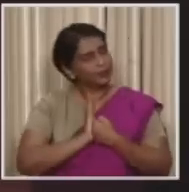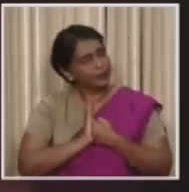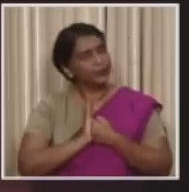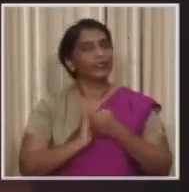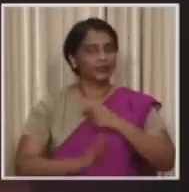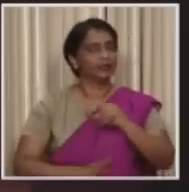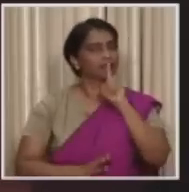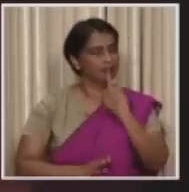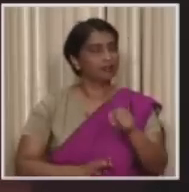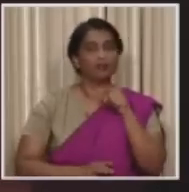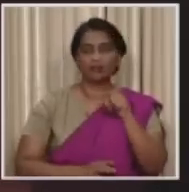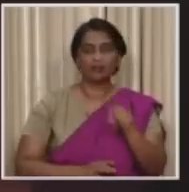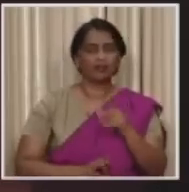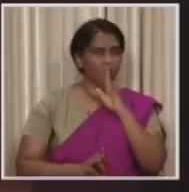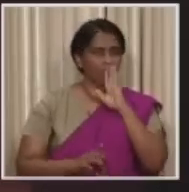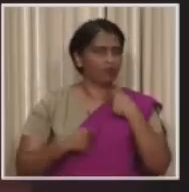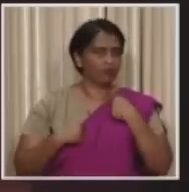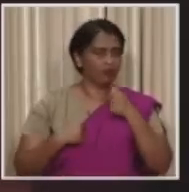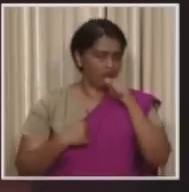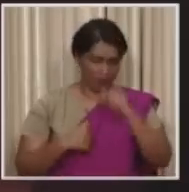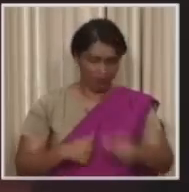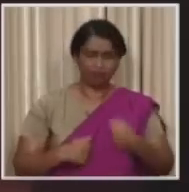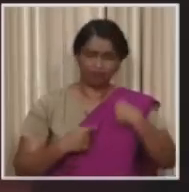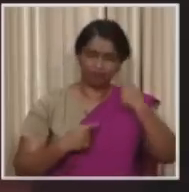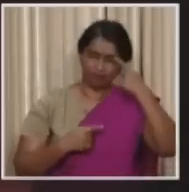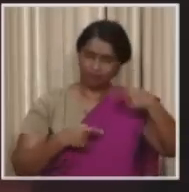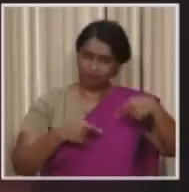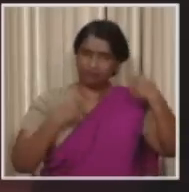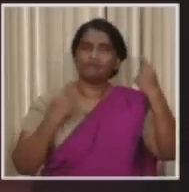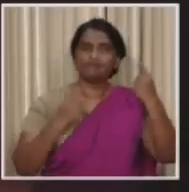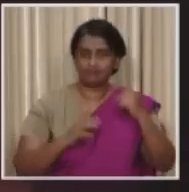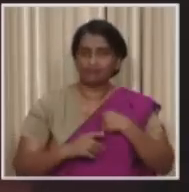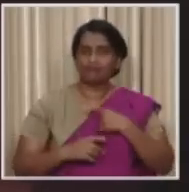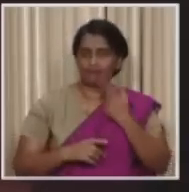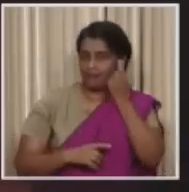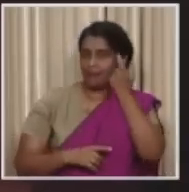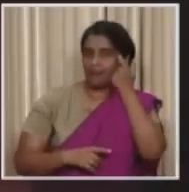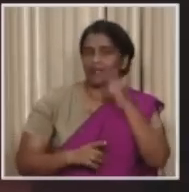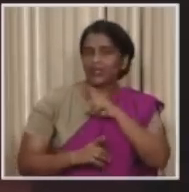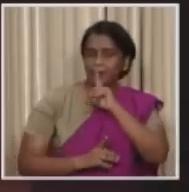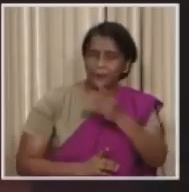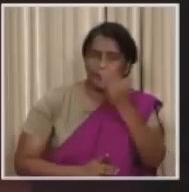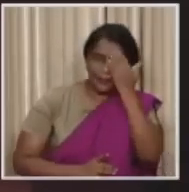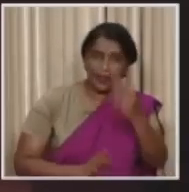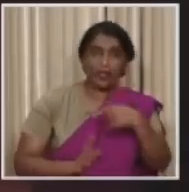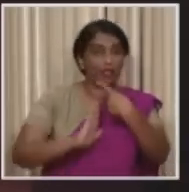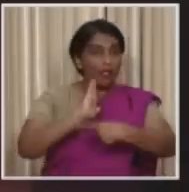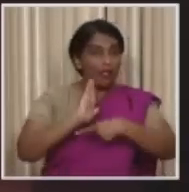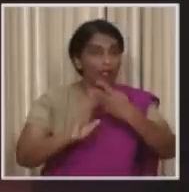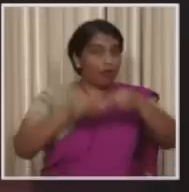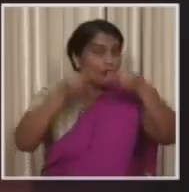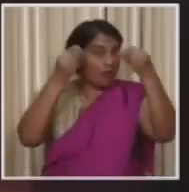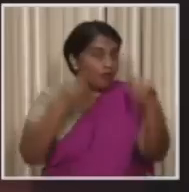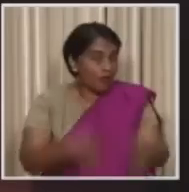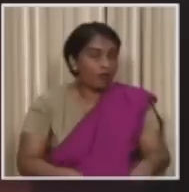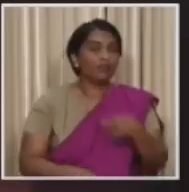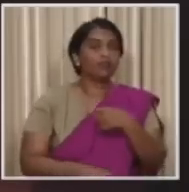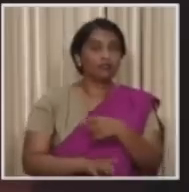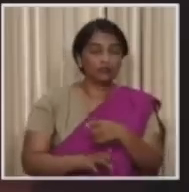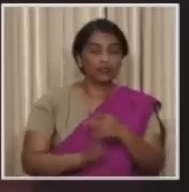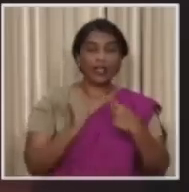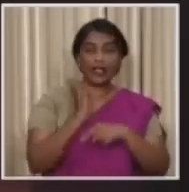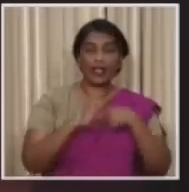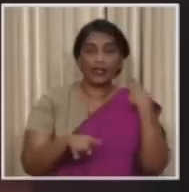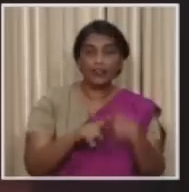බොහොම ගෞරවයෙන් මේක මම බොහොම තර්කානුකූලව ඉදිරිපත් කරන බොහොම ගෞරවයෙන් ඉල්ලීමක් කරනවා මේ රට බංකොලොත් කරන්නට බදු